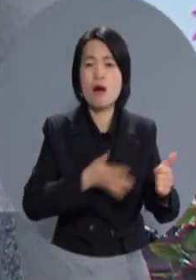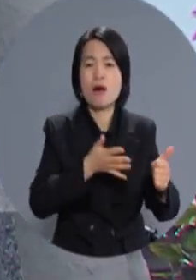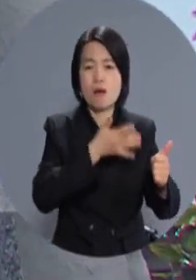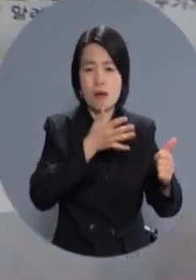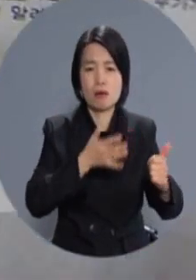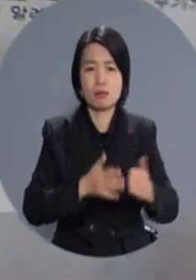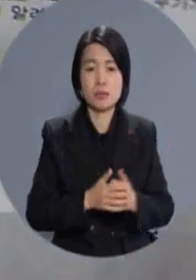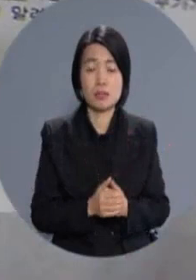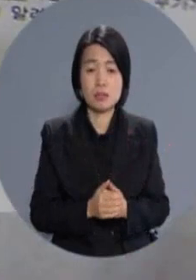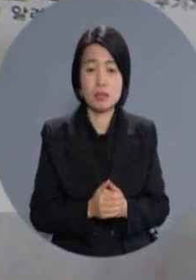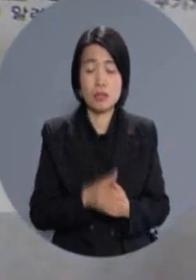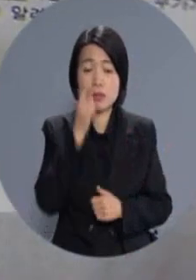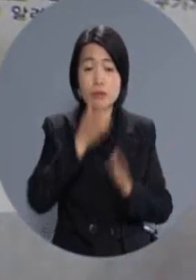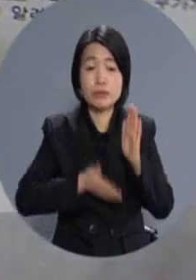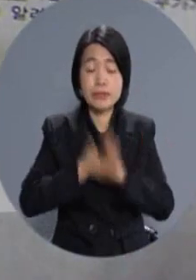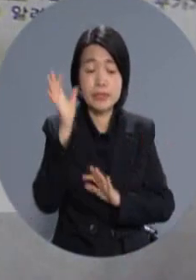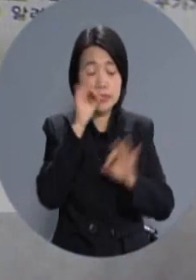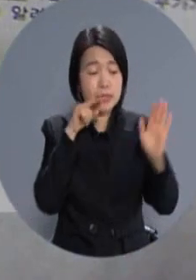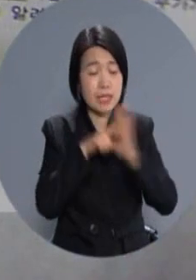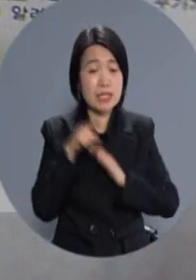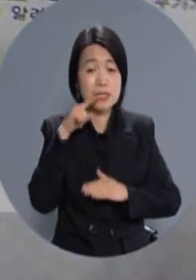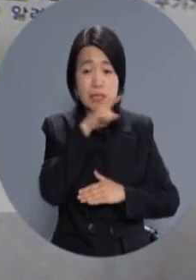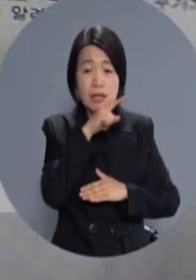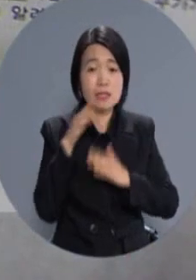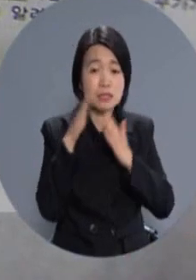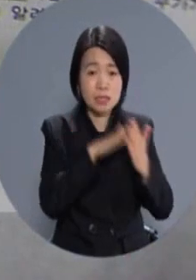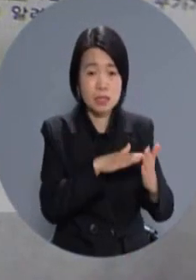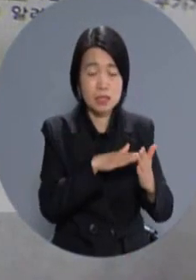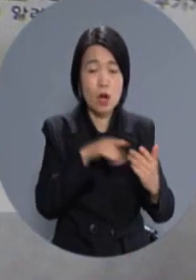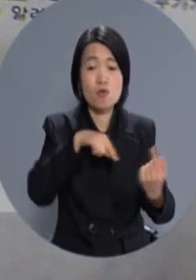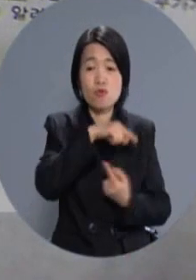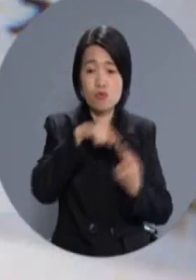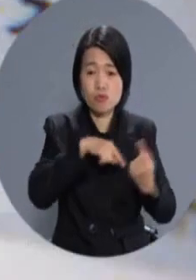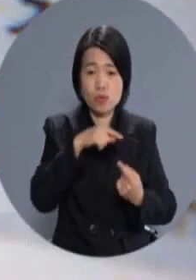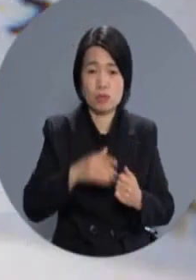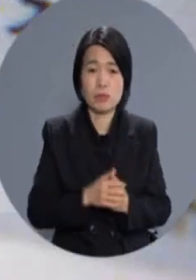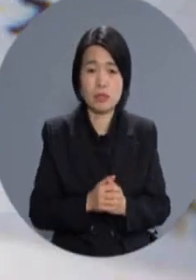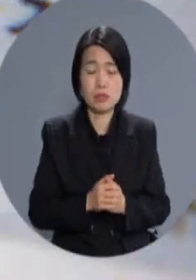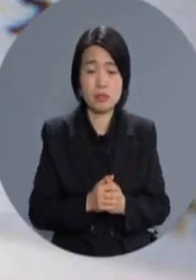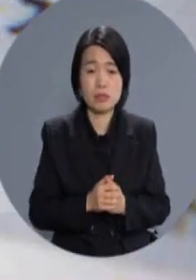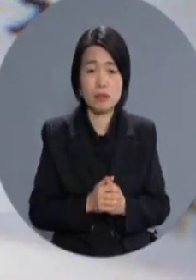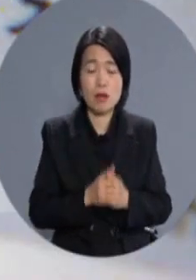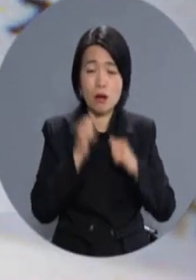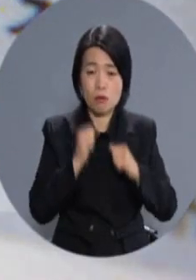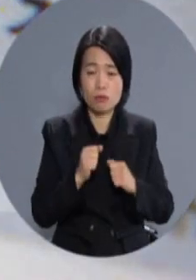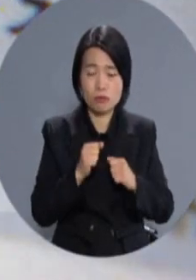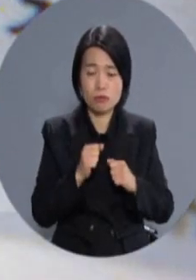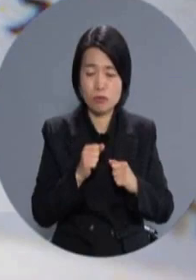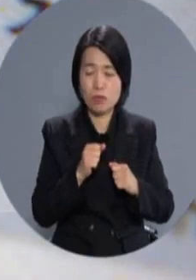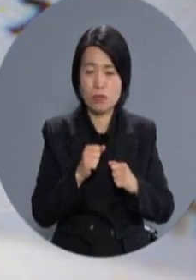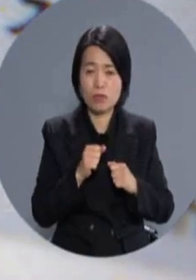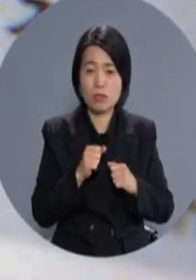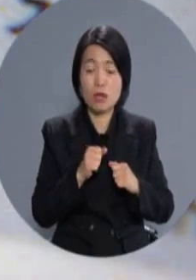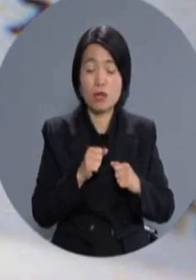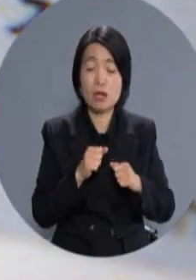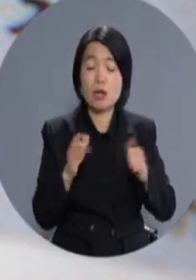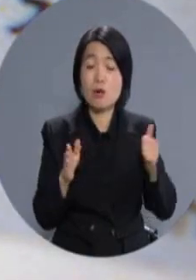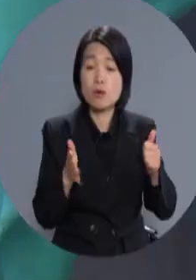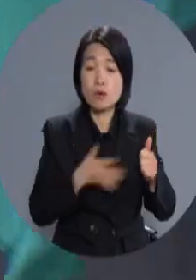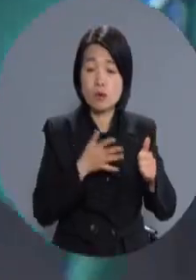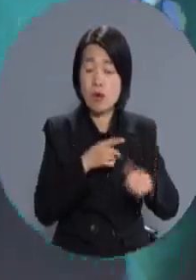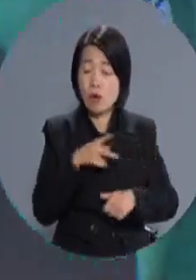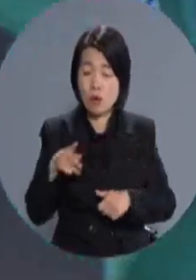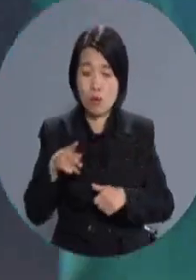장려했습니다. 여수시는 찾아가는 전입신고 민원실을 운영하며 사실상 거주를 암묵적으로 동의했습니다.